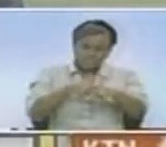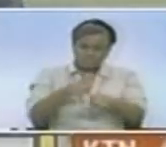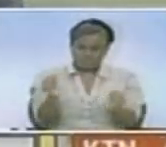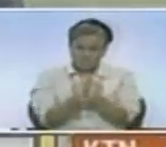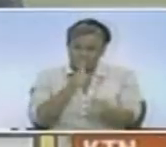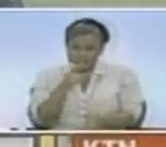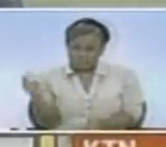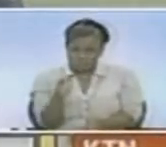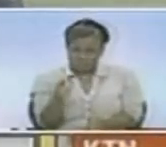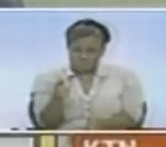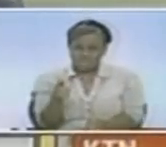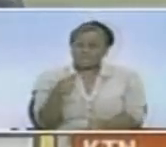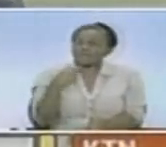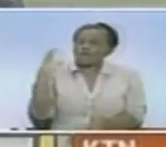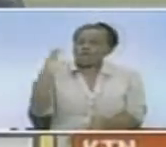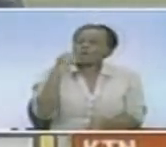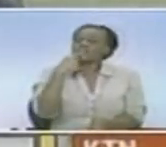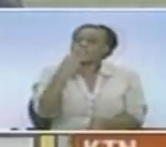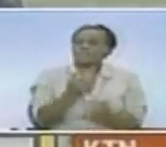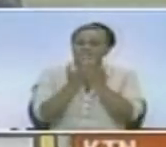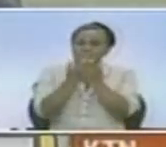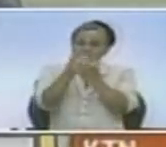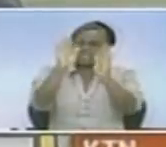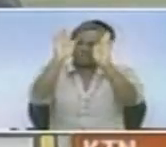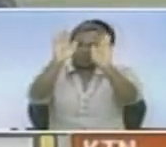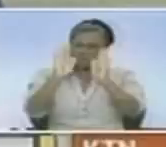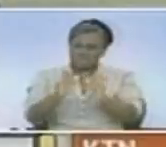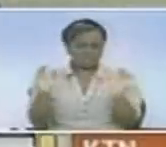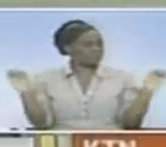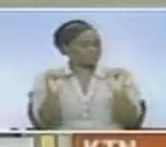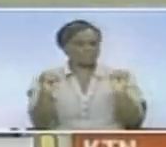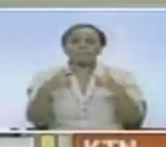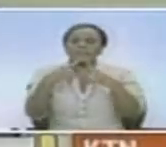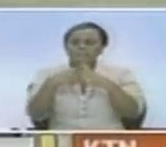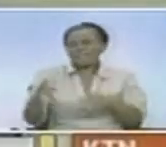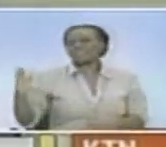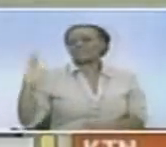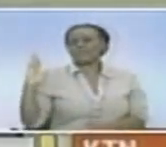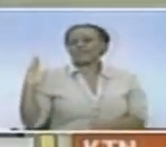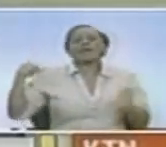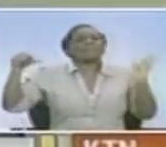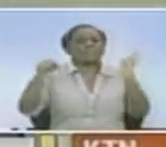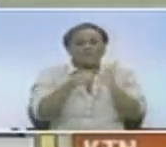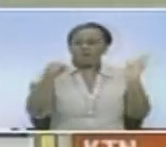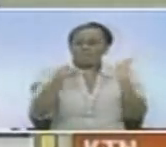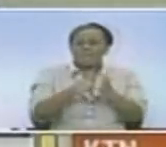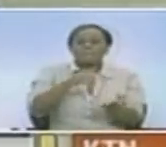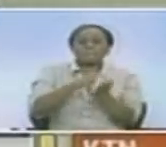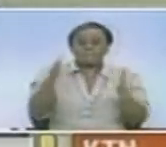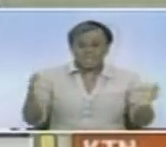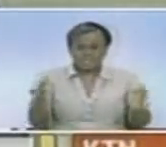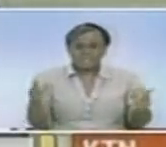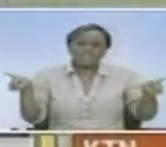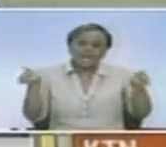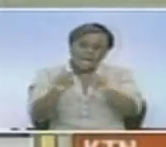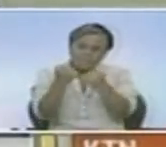mchana wa leo, viongozi wa CORD wamesema mjadala huo sio muhimu kuliko matatizo ya usalama ambayo yanayolikumba taifa kwa sasa. Haya yanajiri